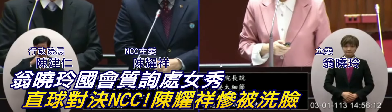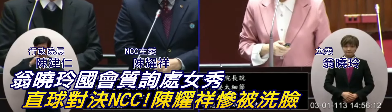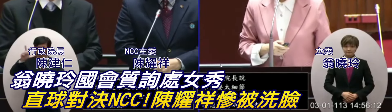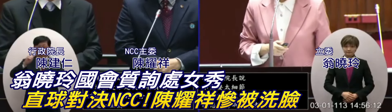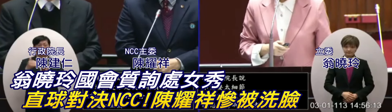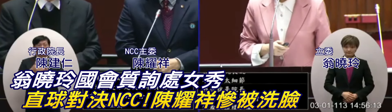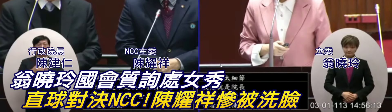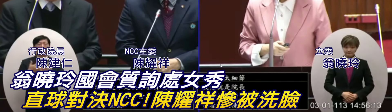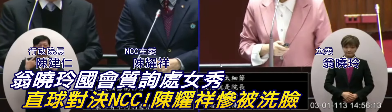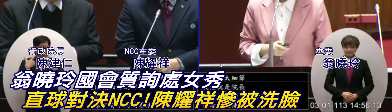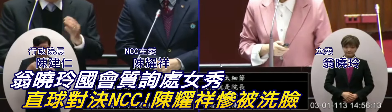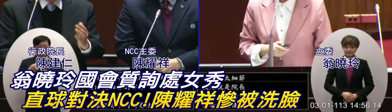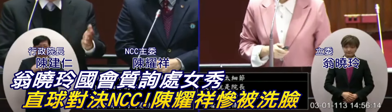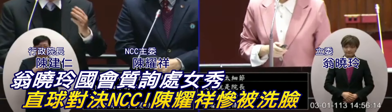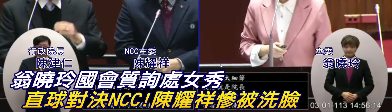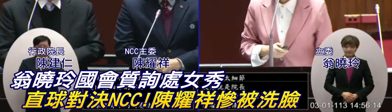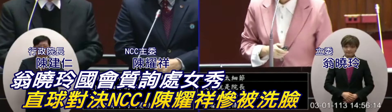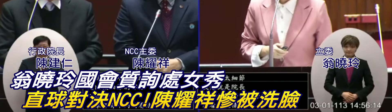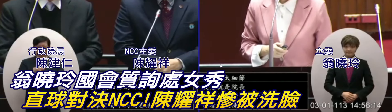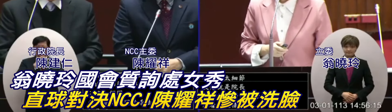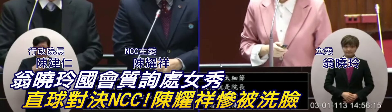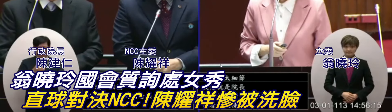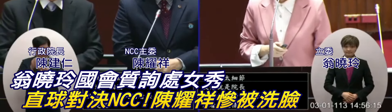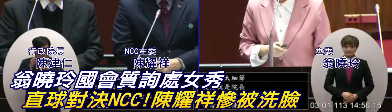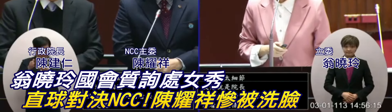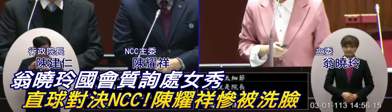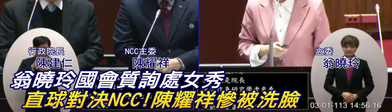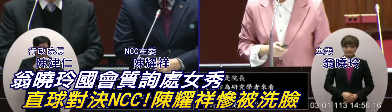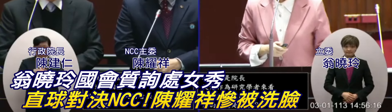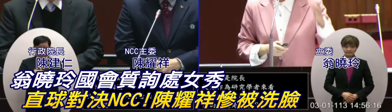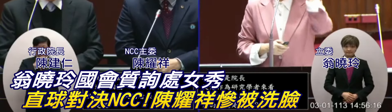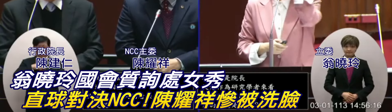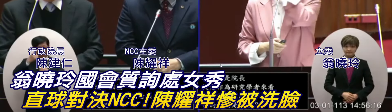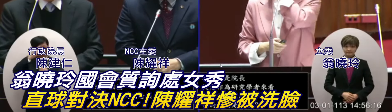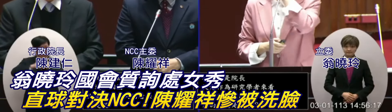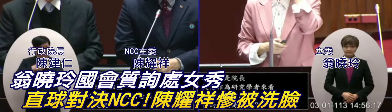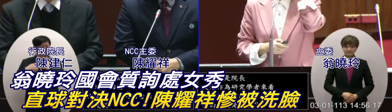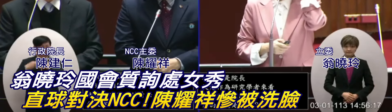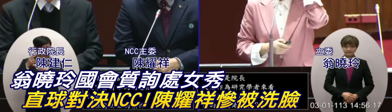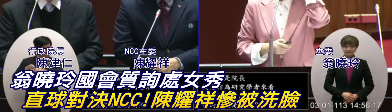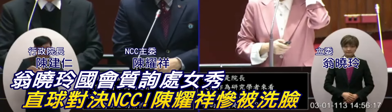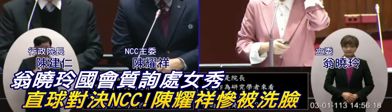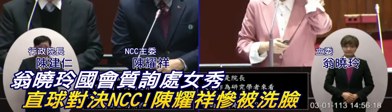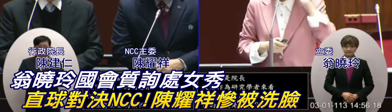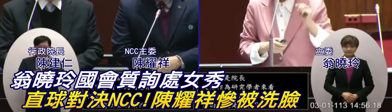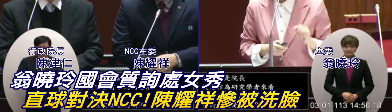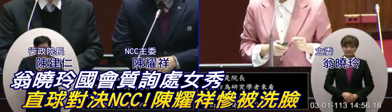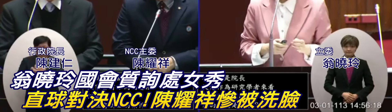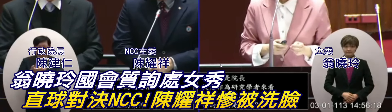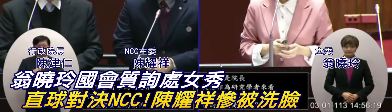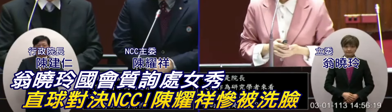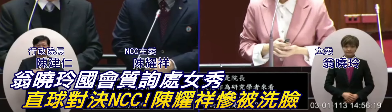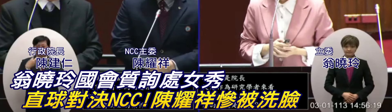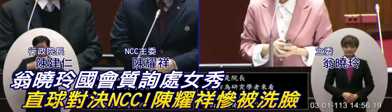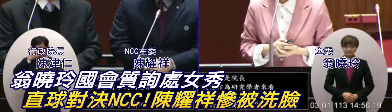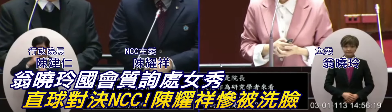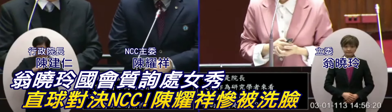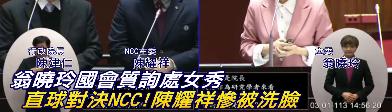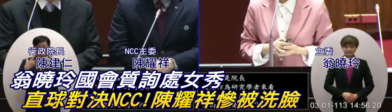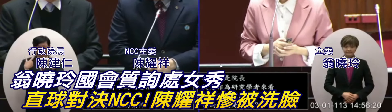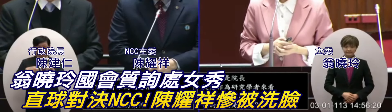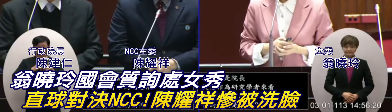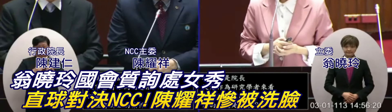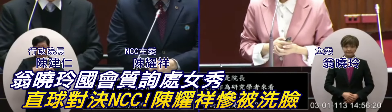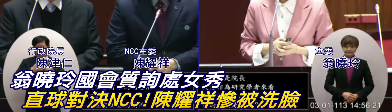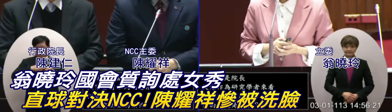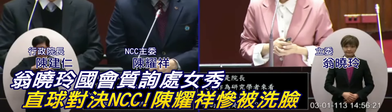案件，我们就应该要来好好的让司法来相信司法，尊重司法，而且司法已经有做